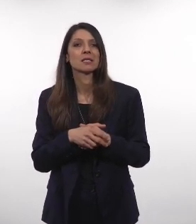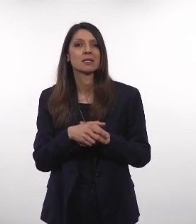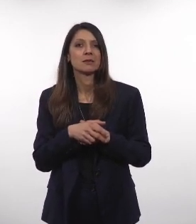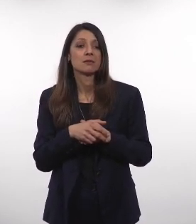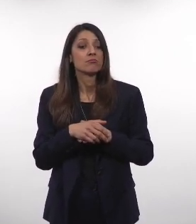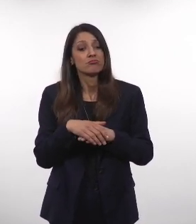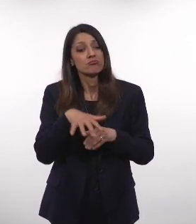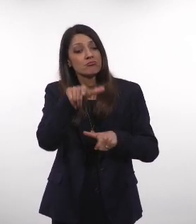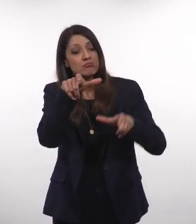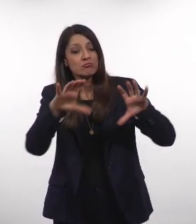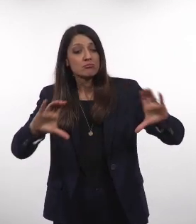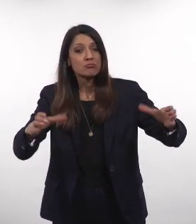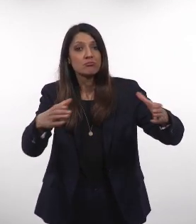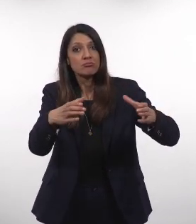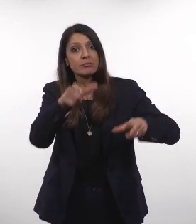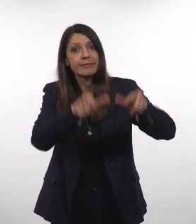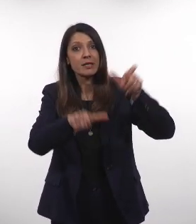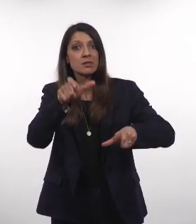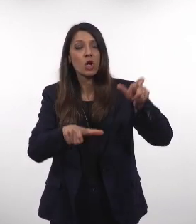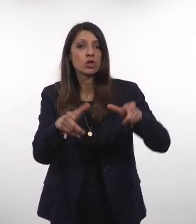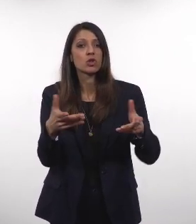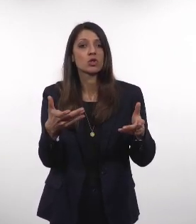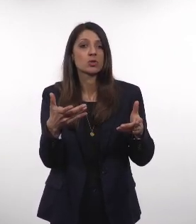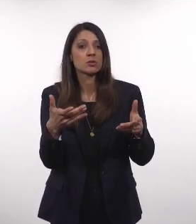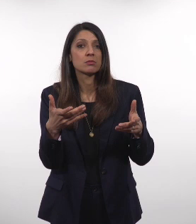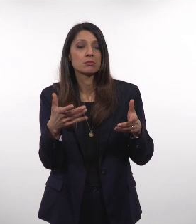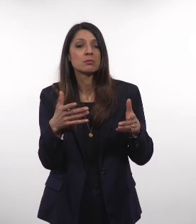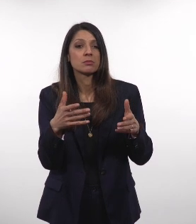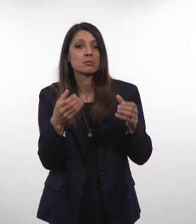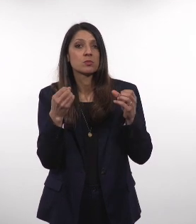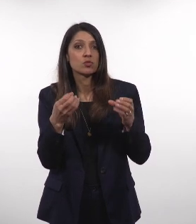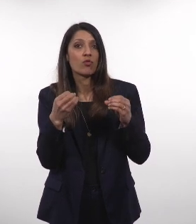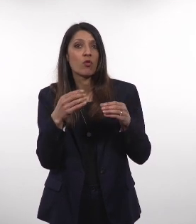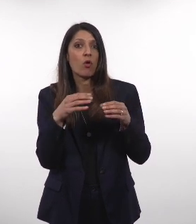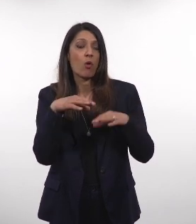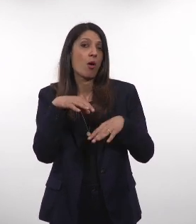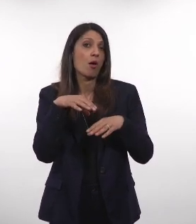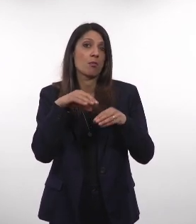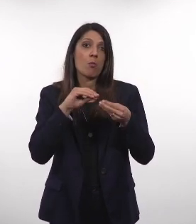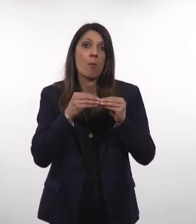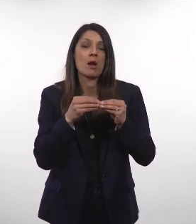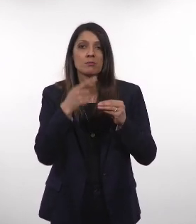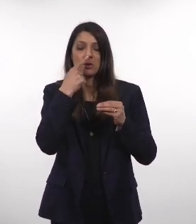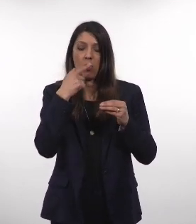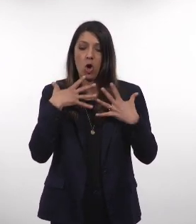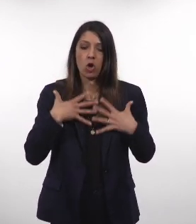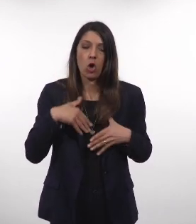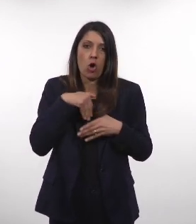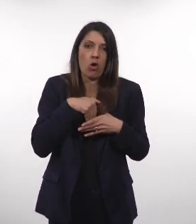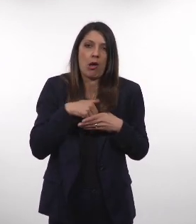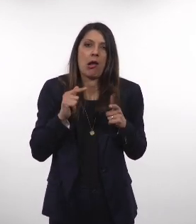une population qui en fait a un sous-diagnostic des pathologies somatiques qui sont